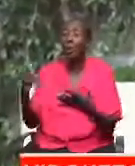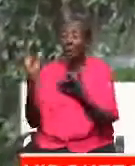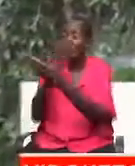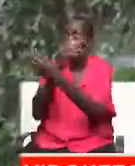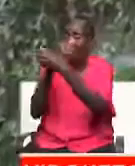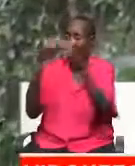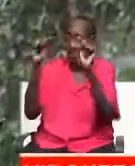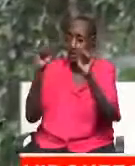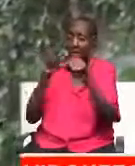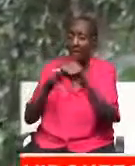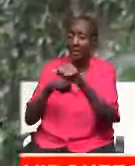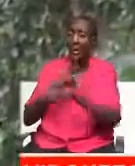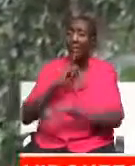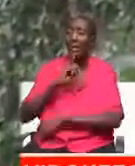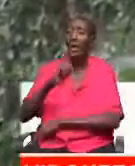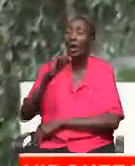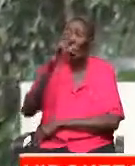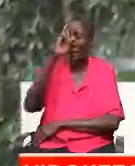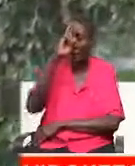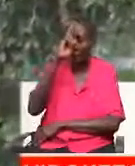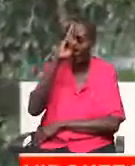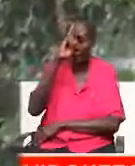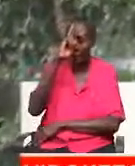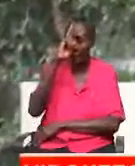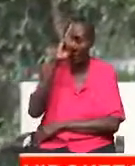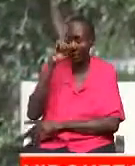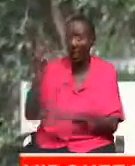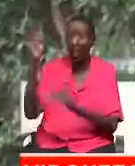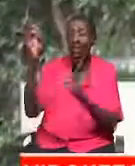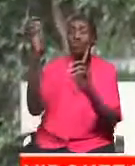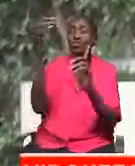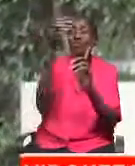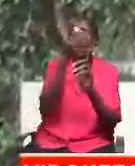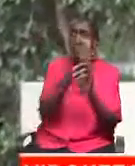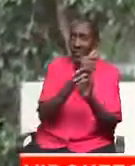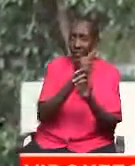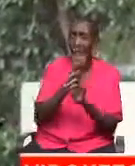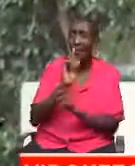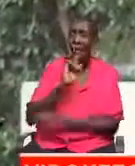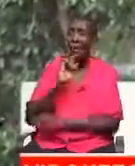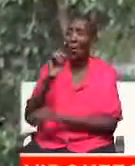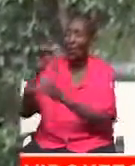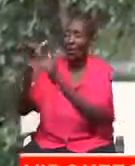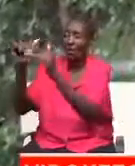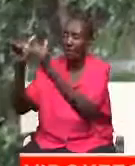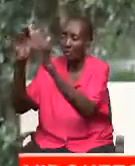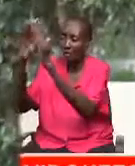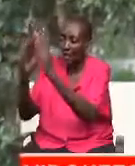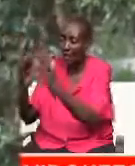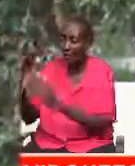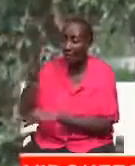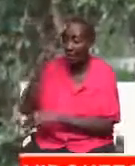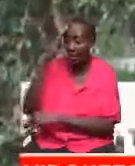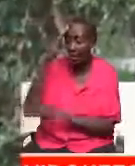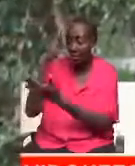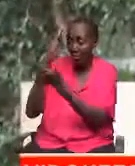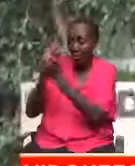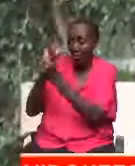polisi kutekeleza amri hii ya kutoka nje, wajue kwamba hawa ni wa